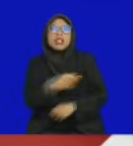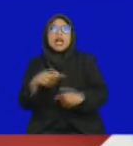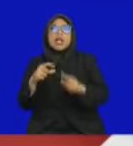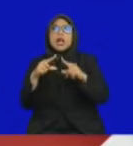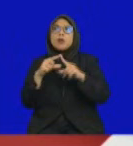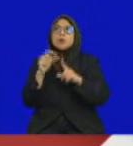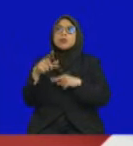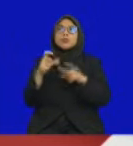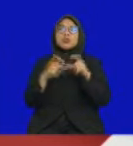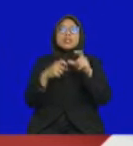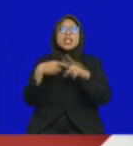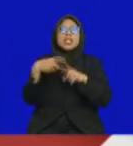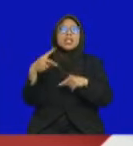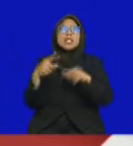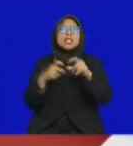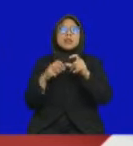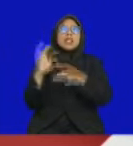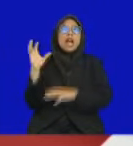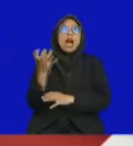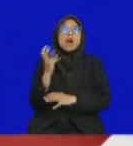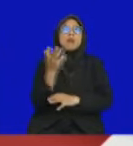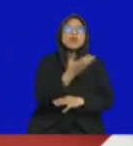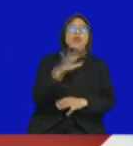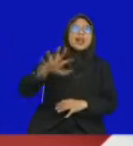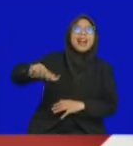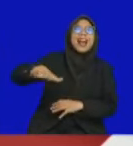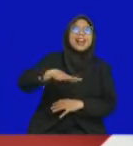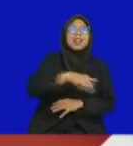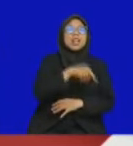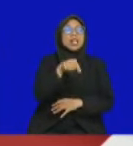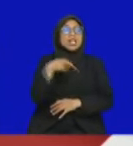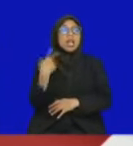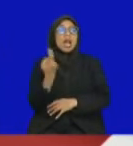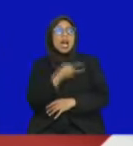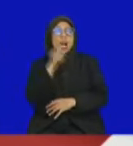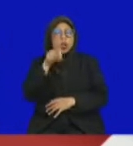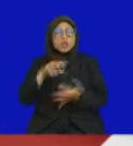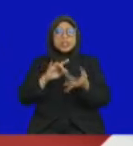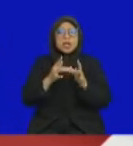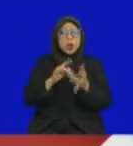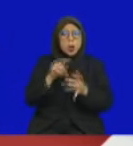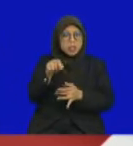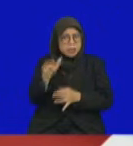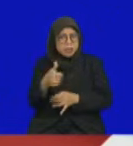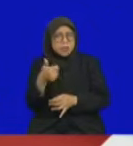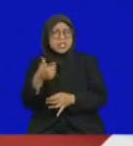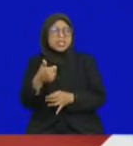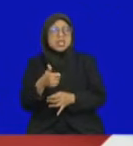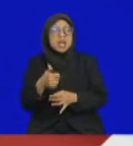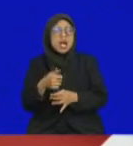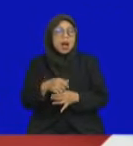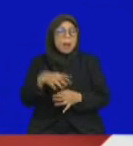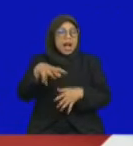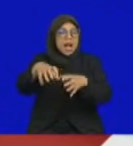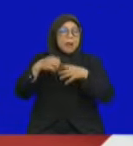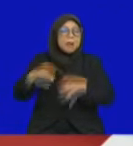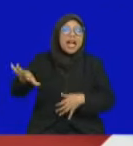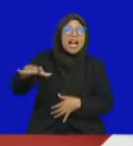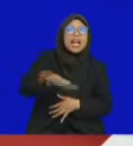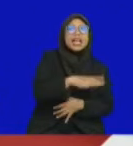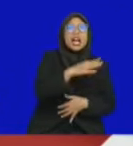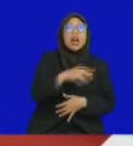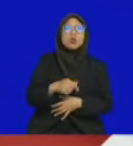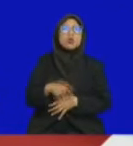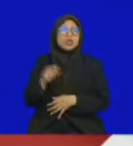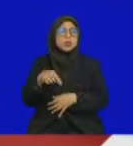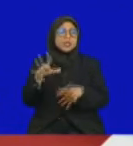ada kemudian ambulan air yang berikutnya adalah kita harus menggunakan teknologi yang bisa menyuling air laut menjadi air tawar dan itu